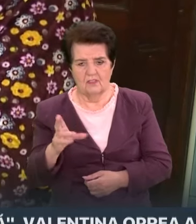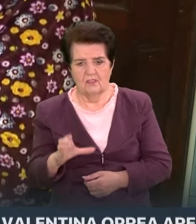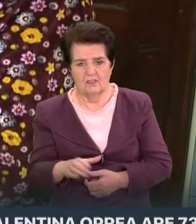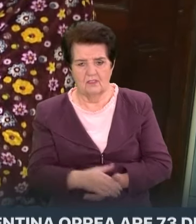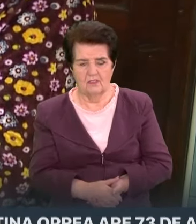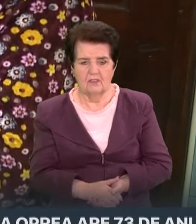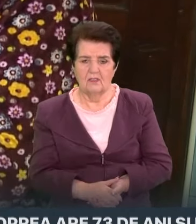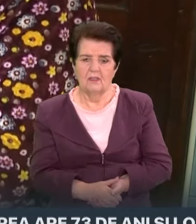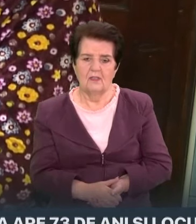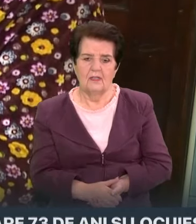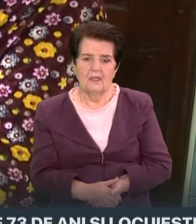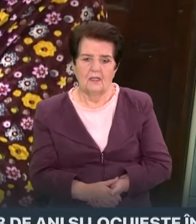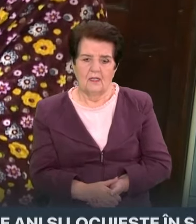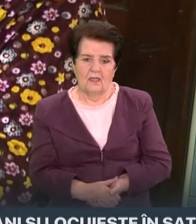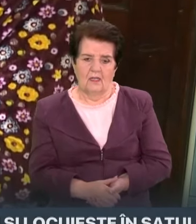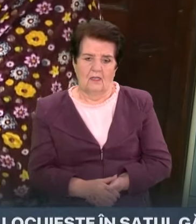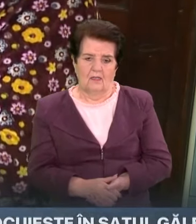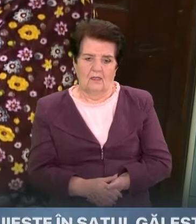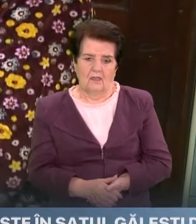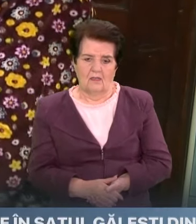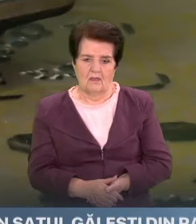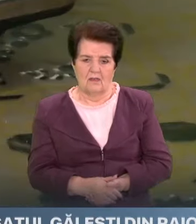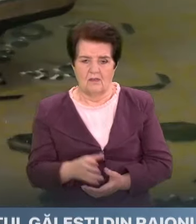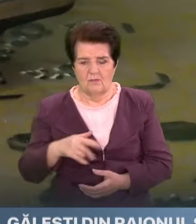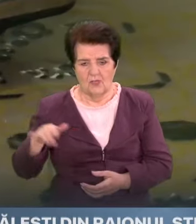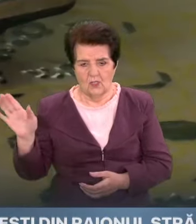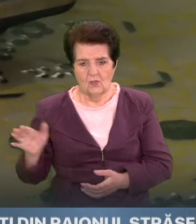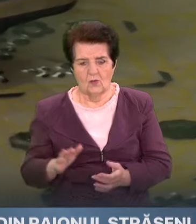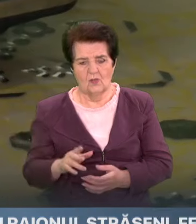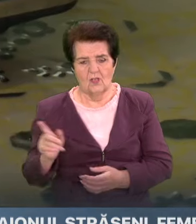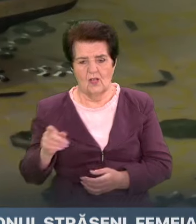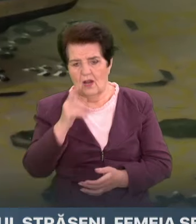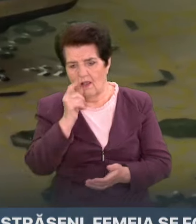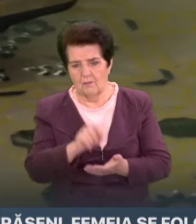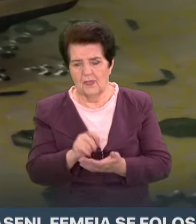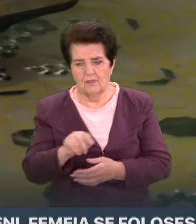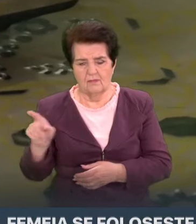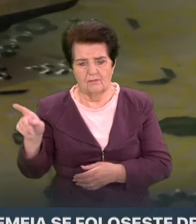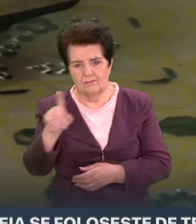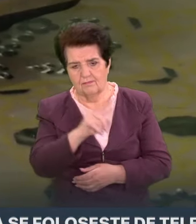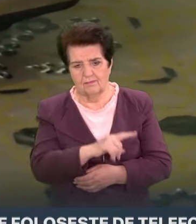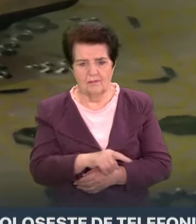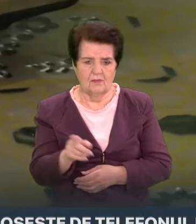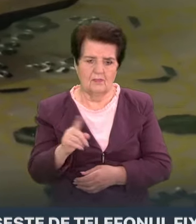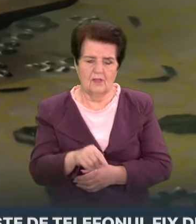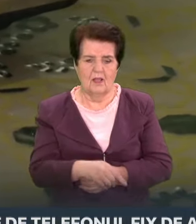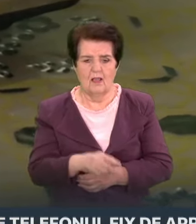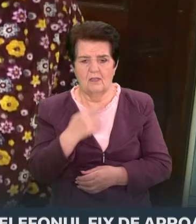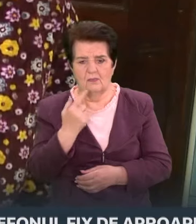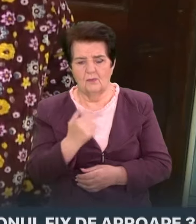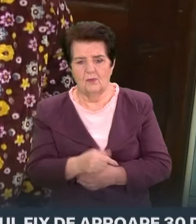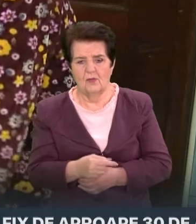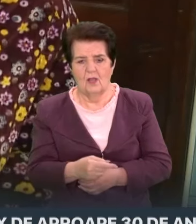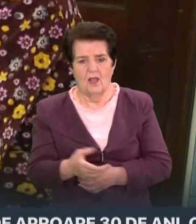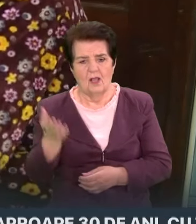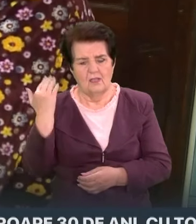Și mobilul am ușa-l până până la urmă, prin grădină, la păzări, la și îndată pe scadă jos. Unii și unii era câte un telefon